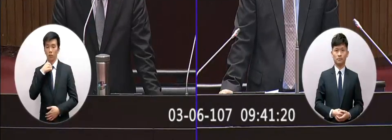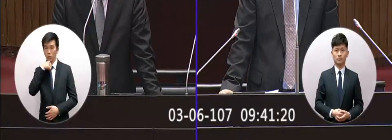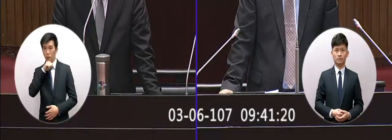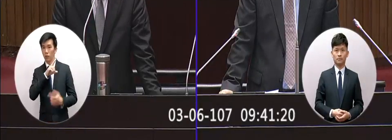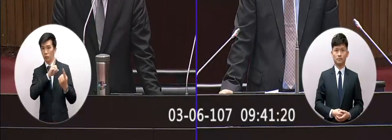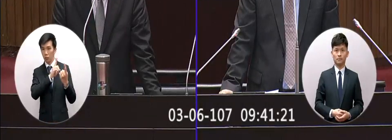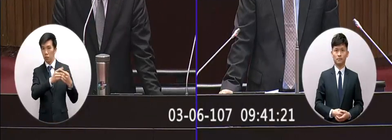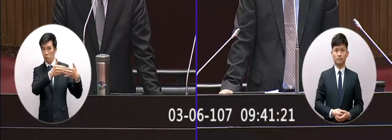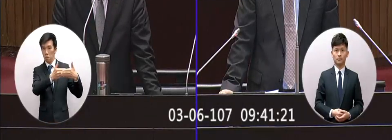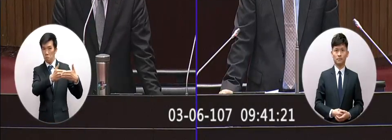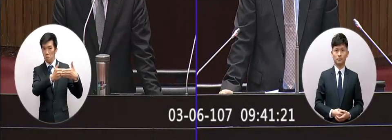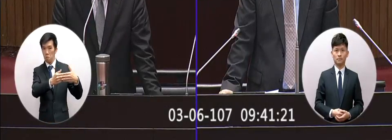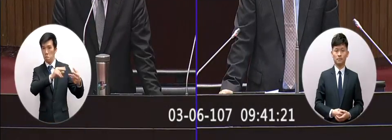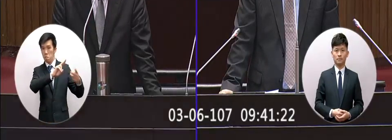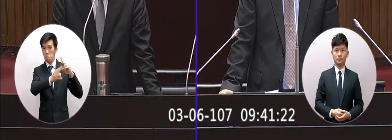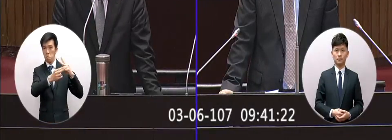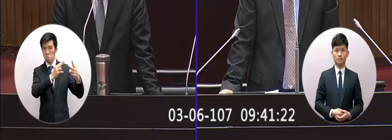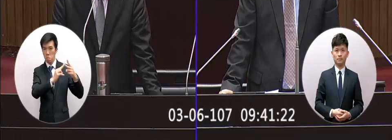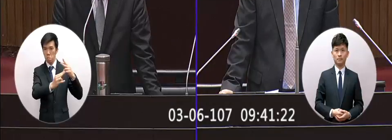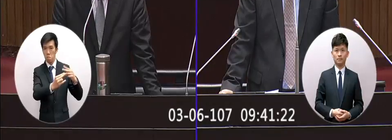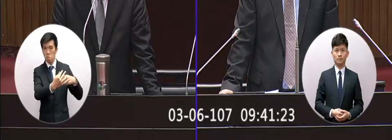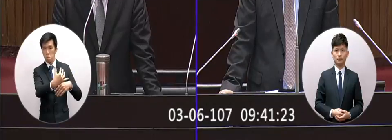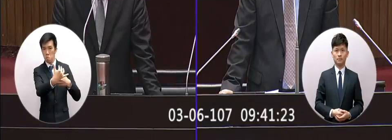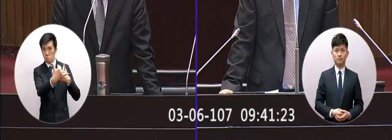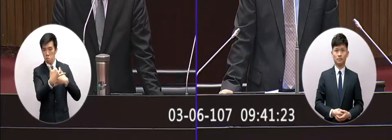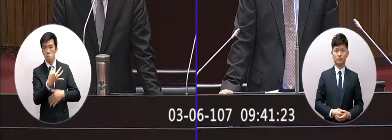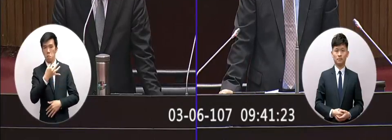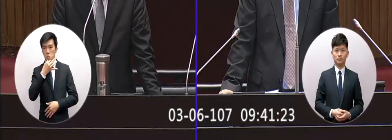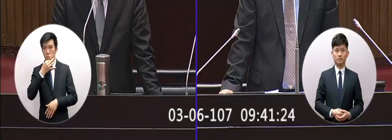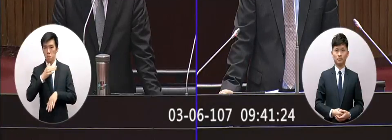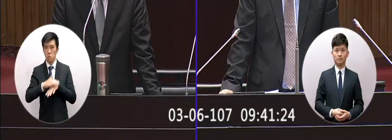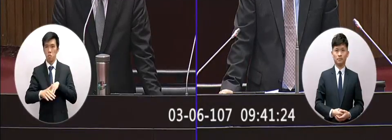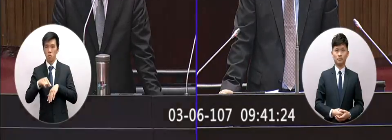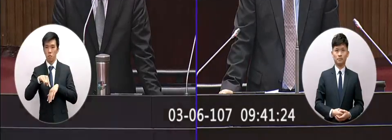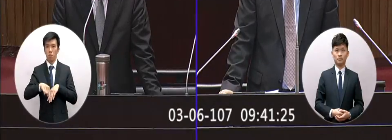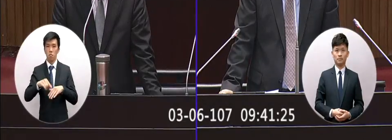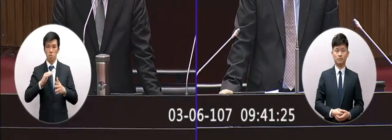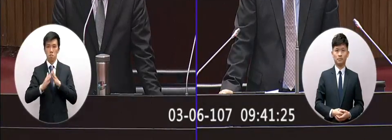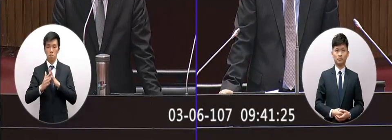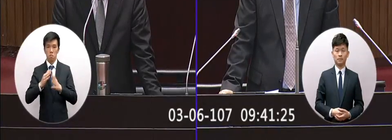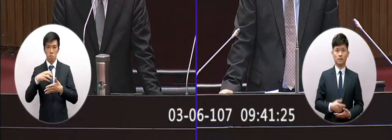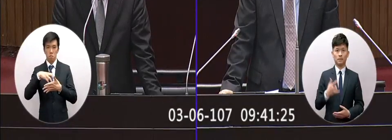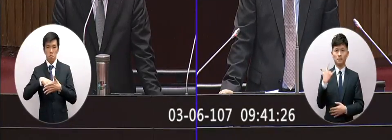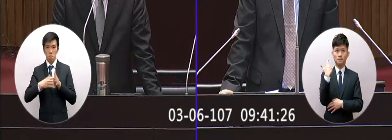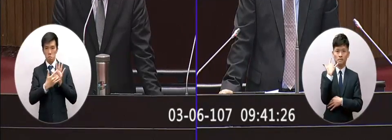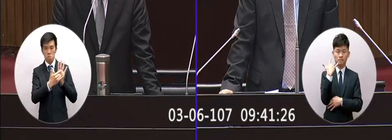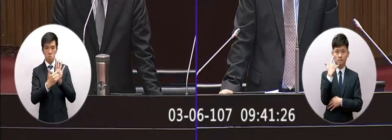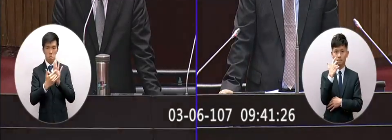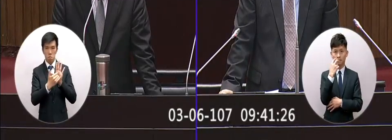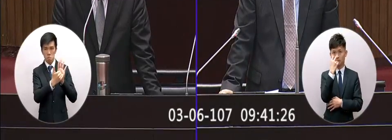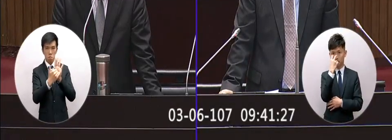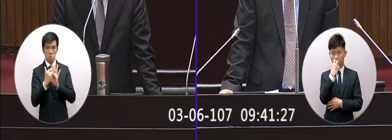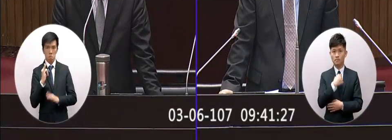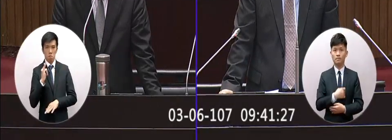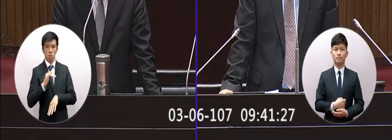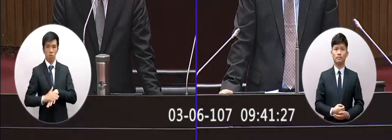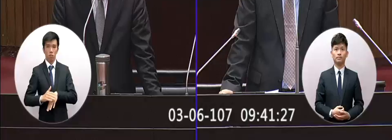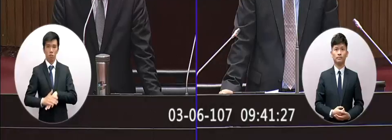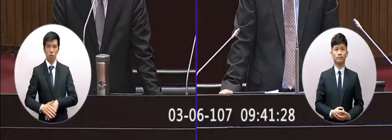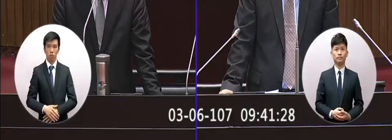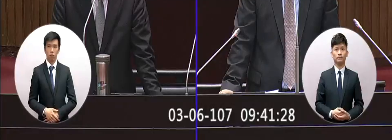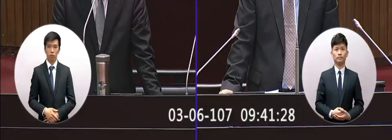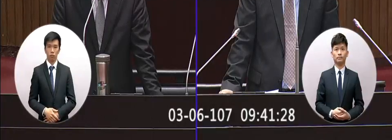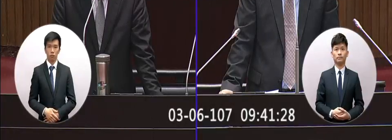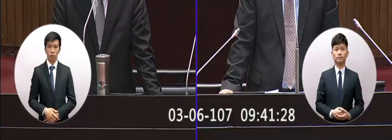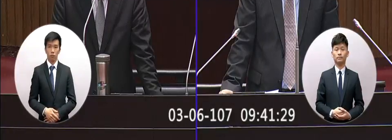的并吞的威胁，在战略上呢。我们 固守， 对对对，哈。那战术上呢，